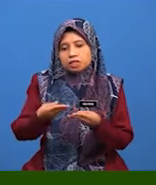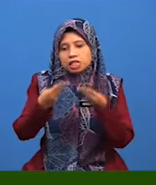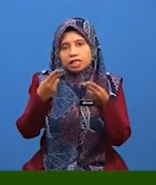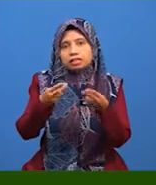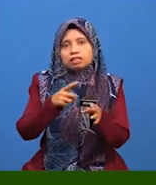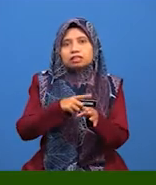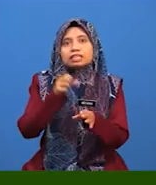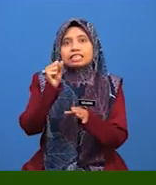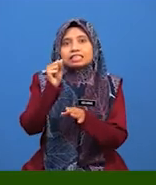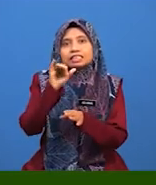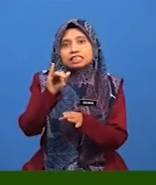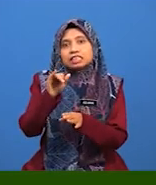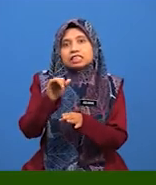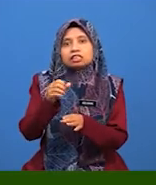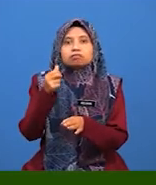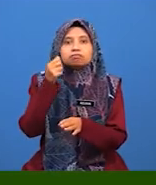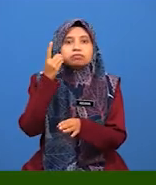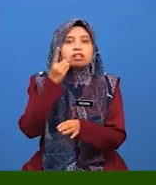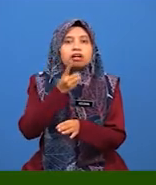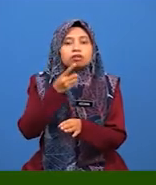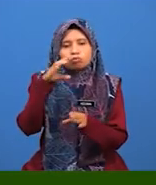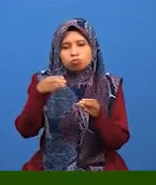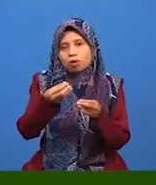Dihidang sidara buat kudapan.